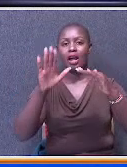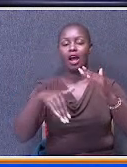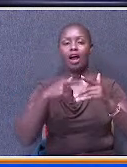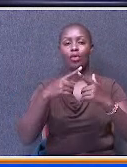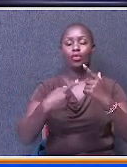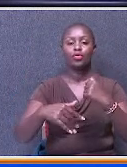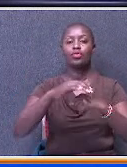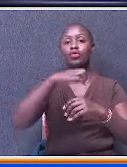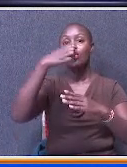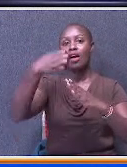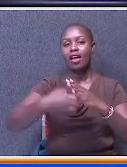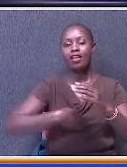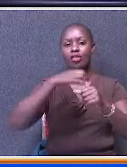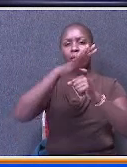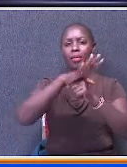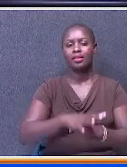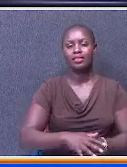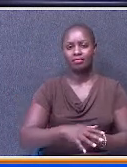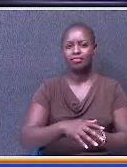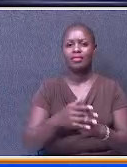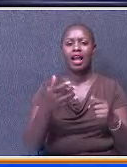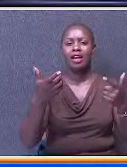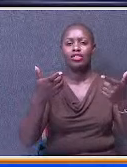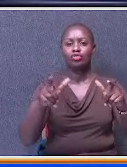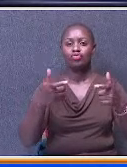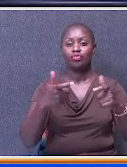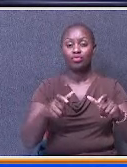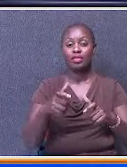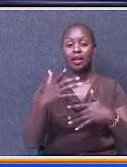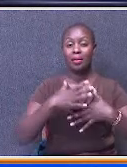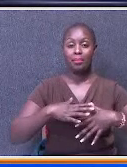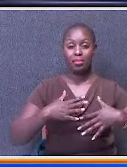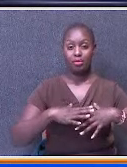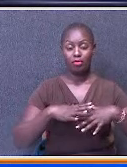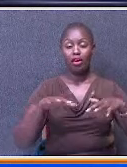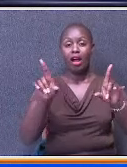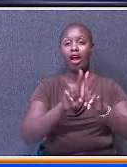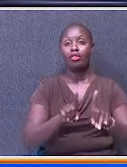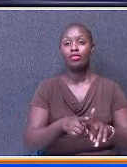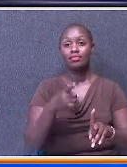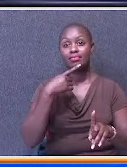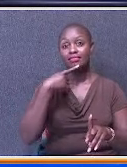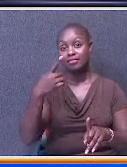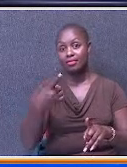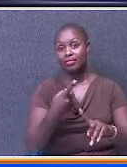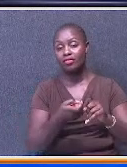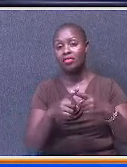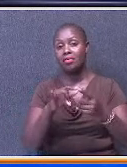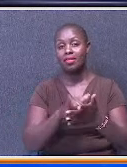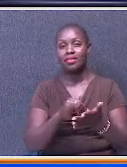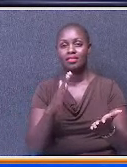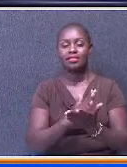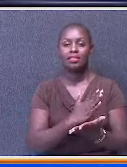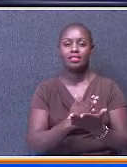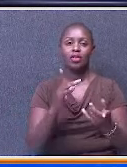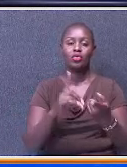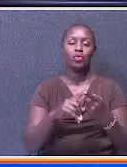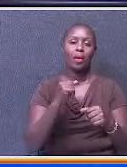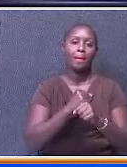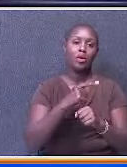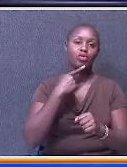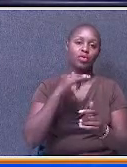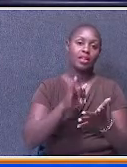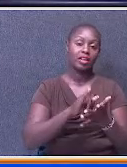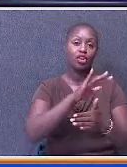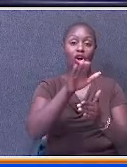wanahabari, huku wanahabari waliopitia thulma humu nchini wakitoa wito kwa washikadau katika sekta hiyo kuwahakikishia